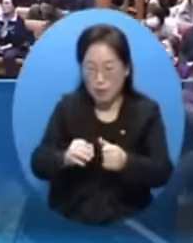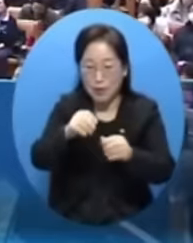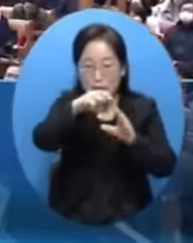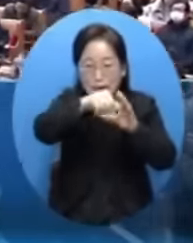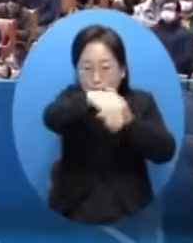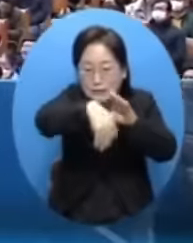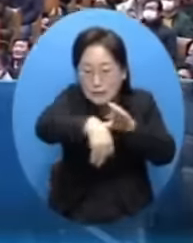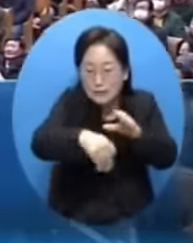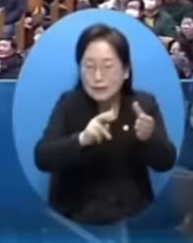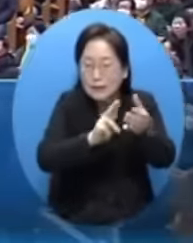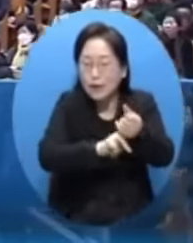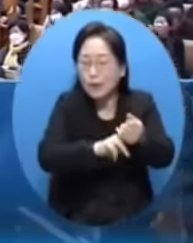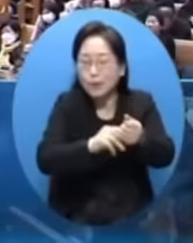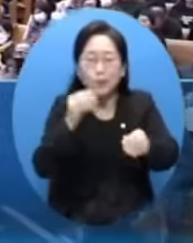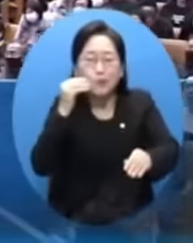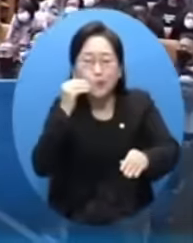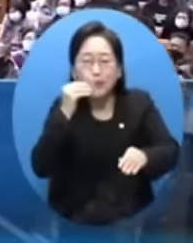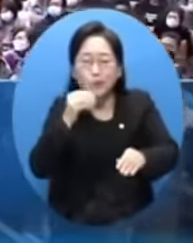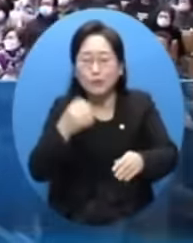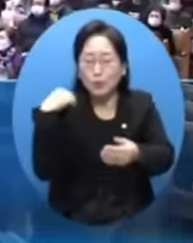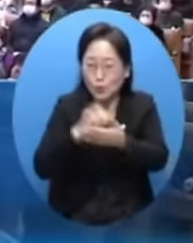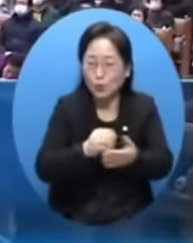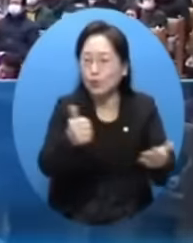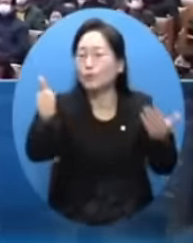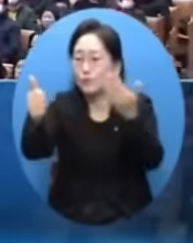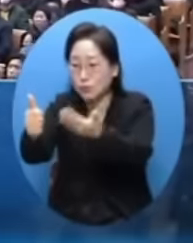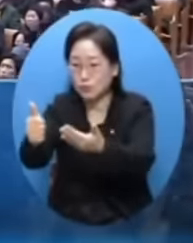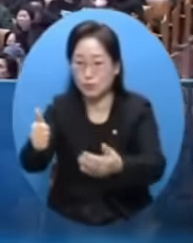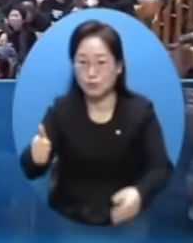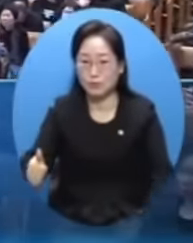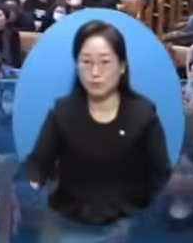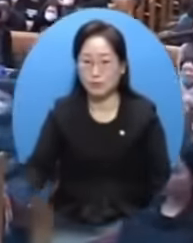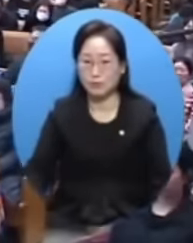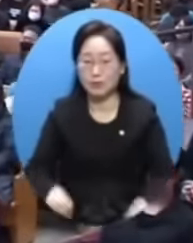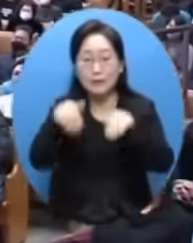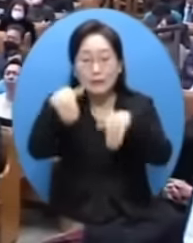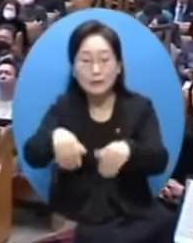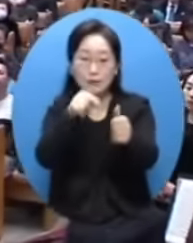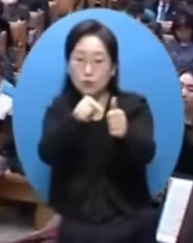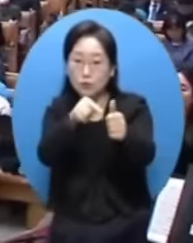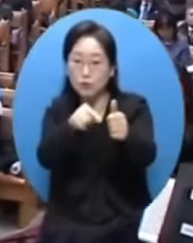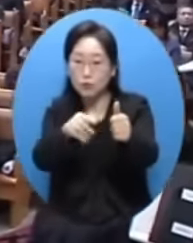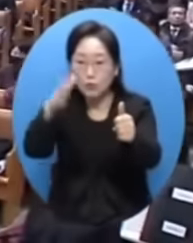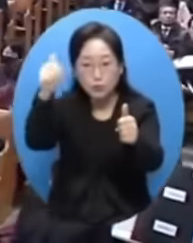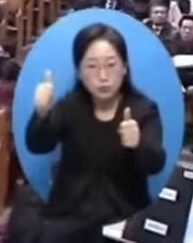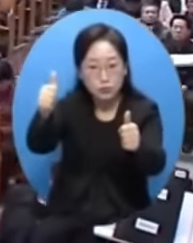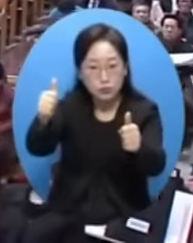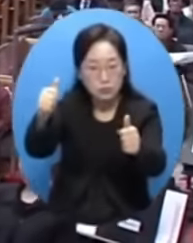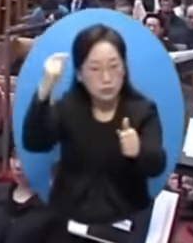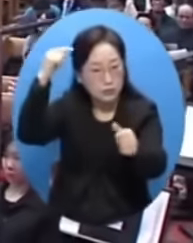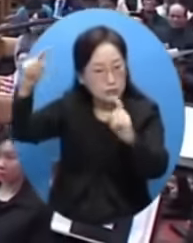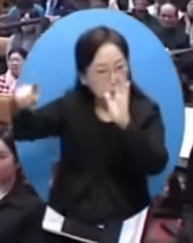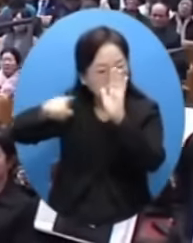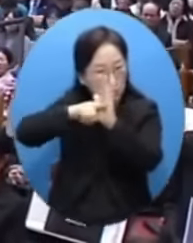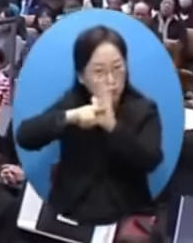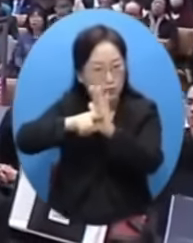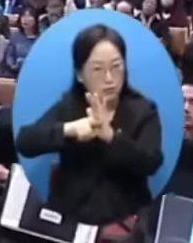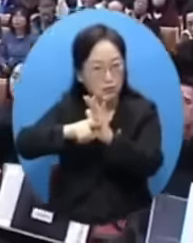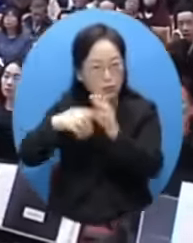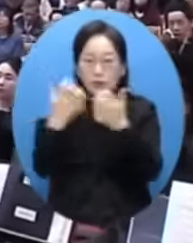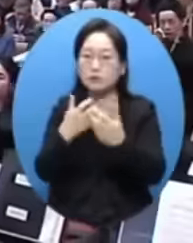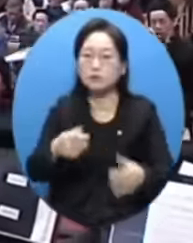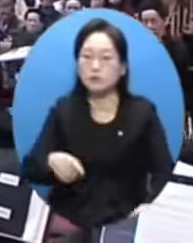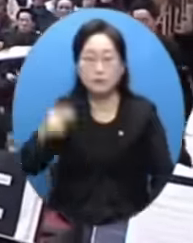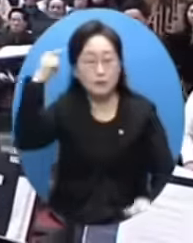보소서 당신의 것을 가셨나이다 이 종은 주인에 대해서 부정적인 생각으로 가득차 있었어요